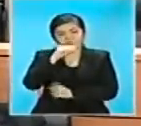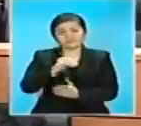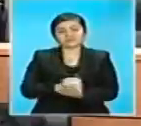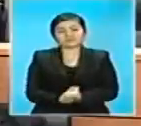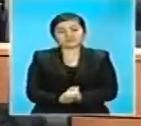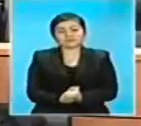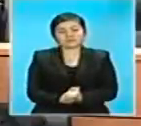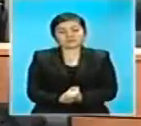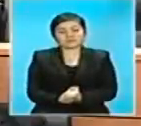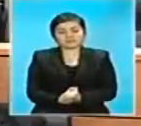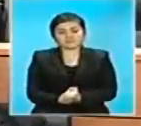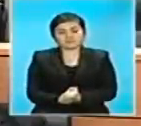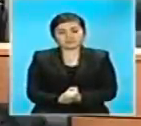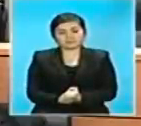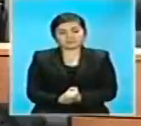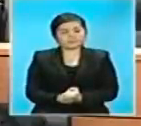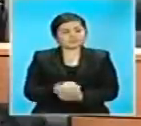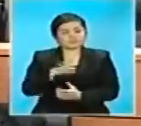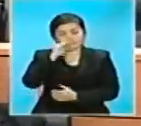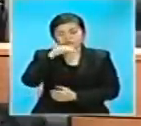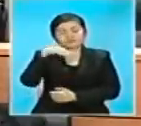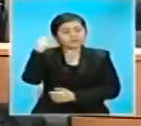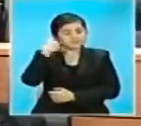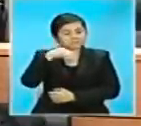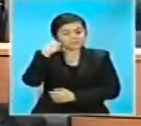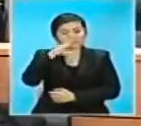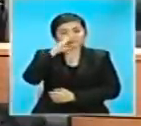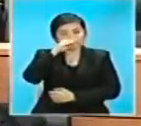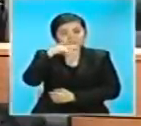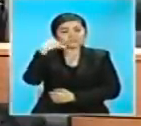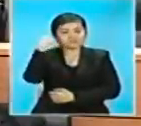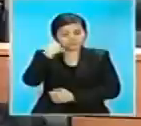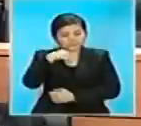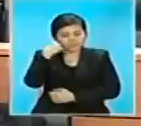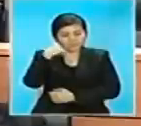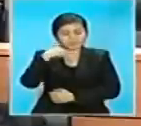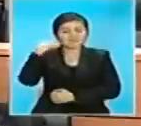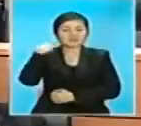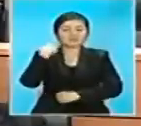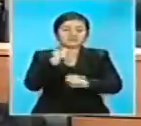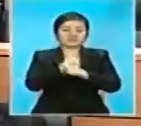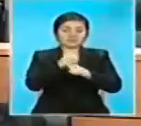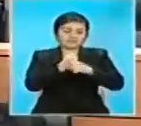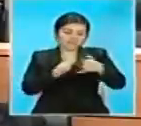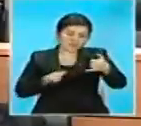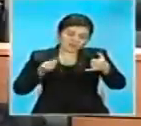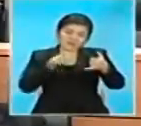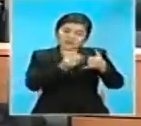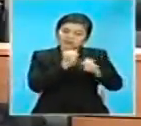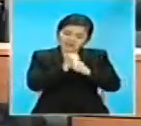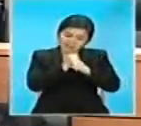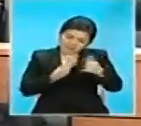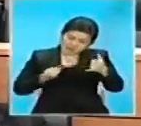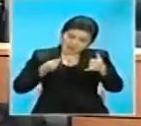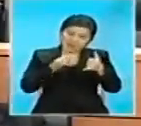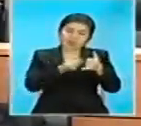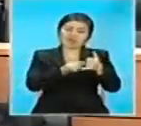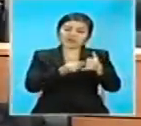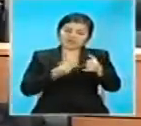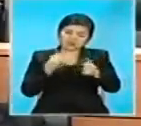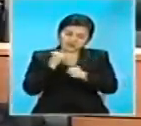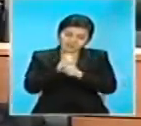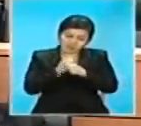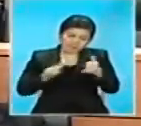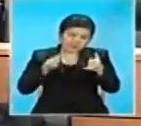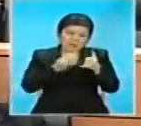แล้วก็ย้ำพูดทุกครั้งทุกคราวที่บอกว่าทำเพื่อคนคนเดียวทำเพื่อคนคนเดียวควรจะ